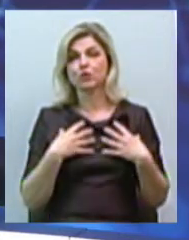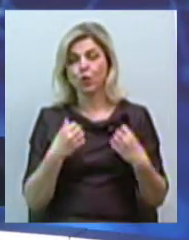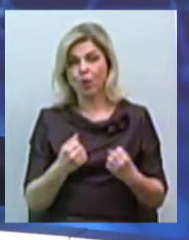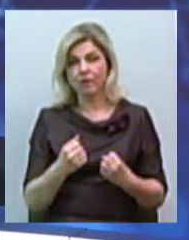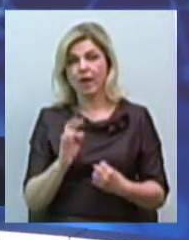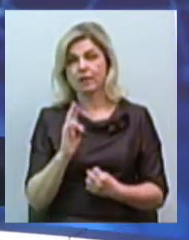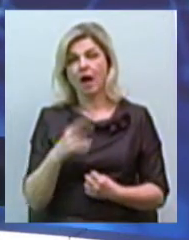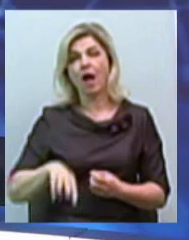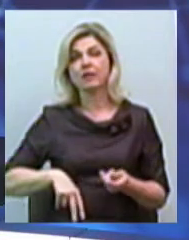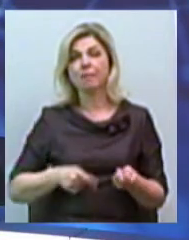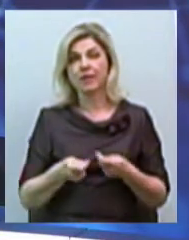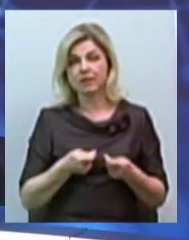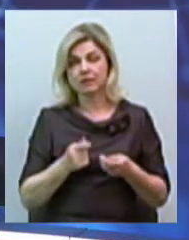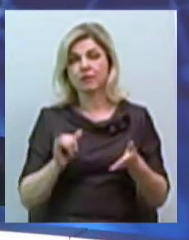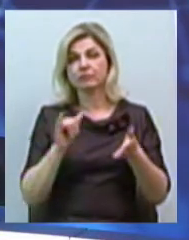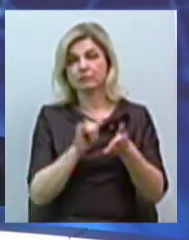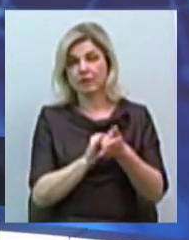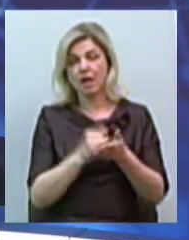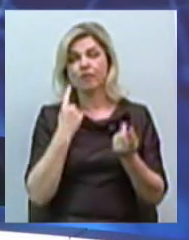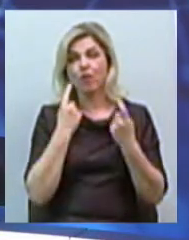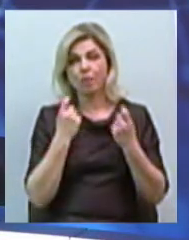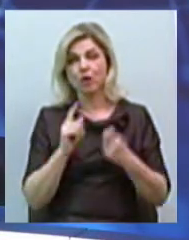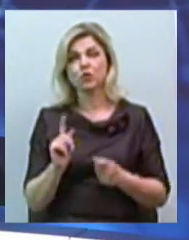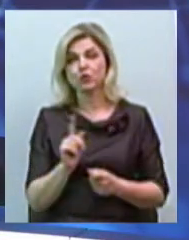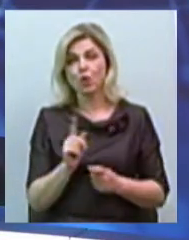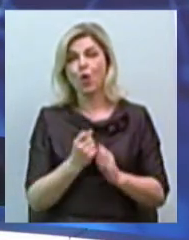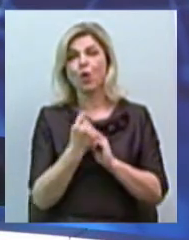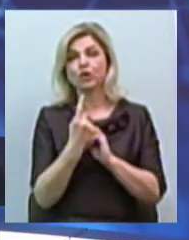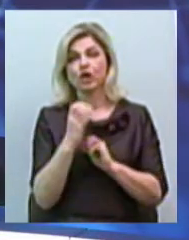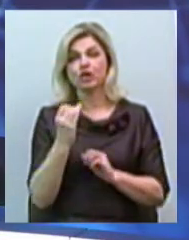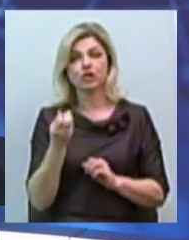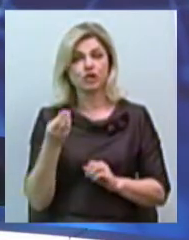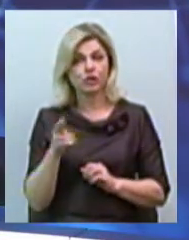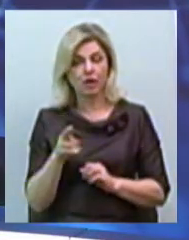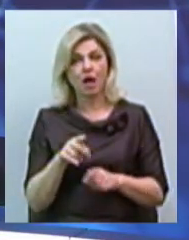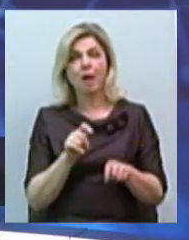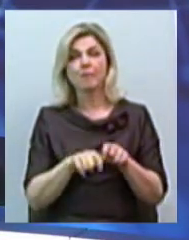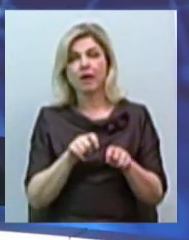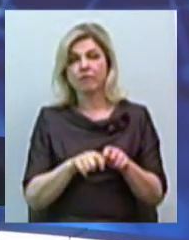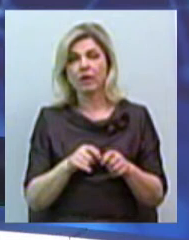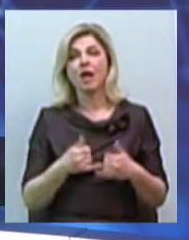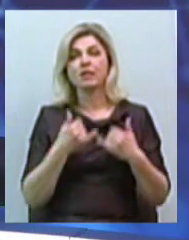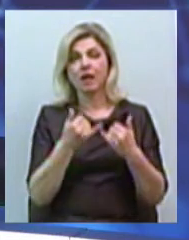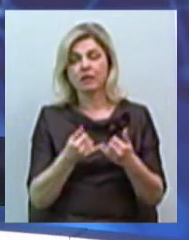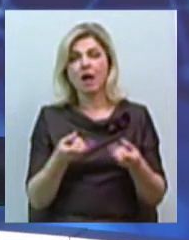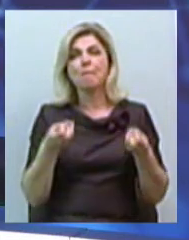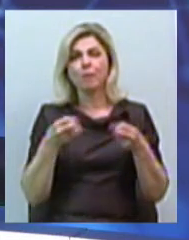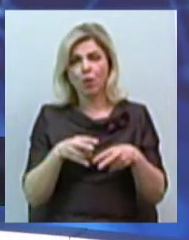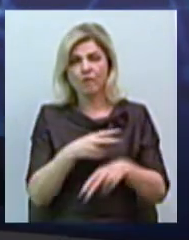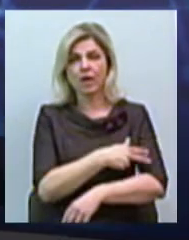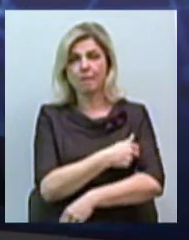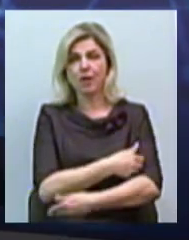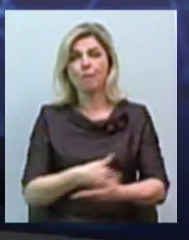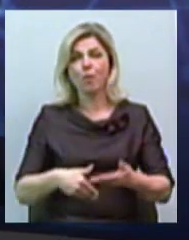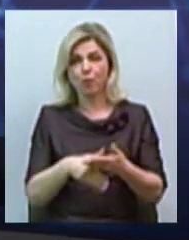державної адміністрації розміщено інформацію про те, що 11 січня перевірено надання профільної медичної допомоги в